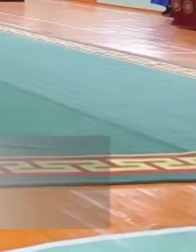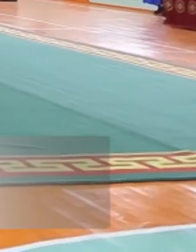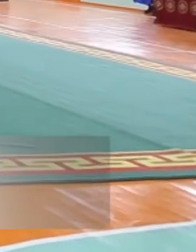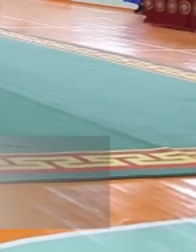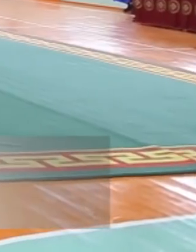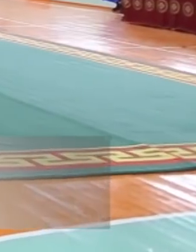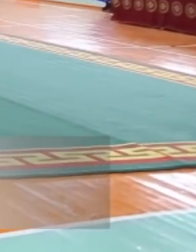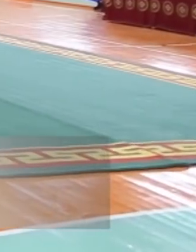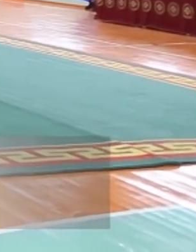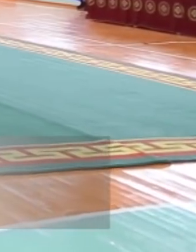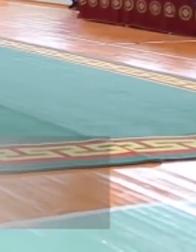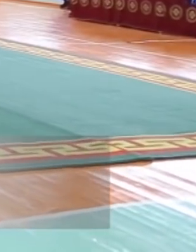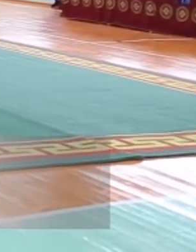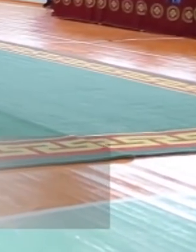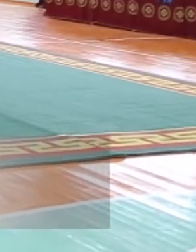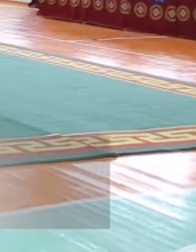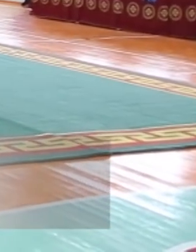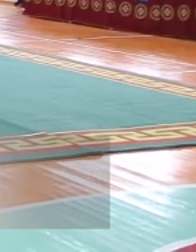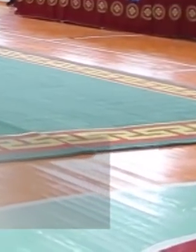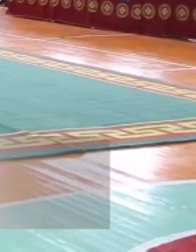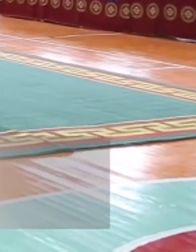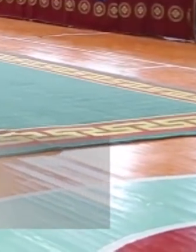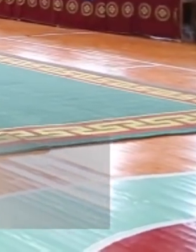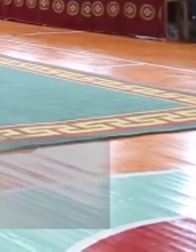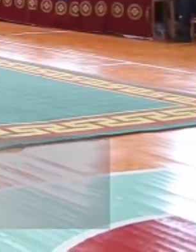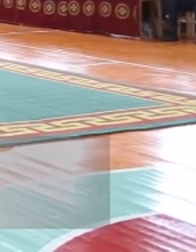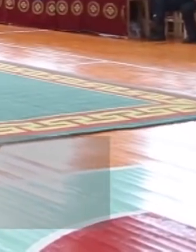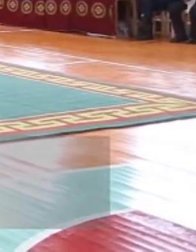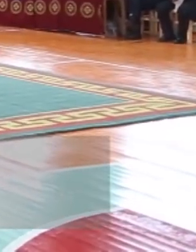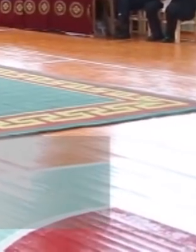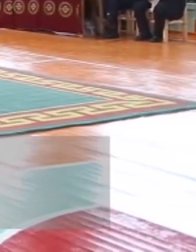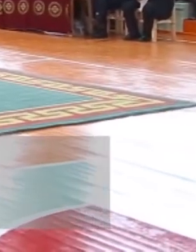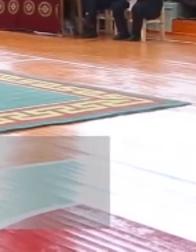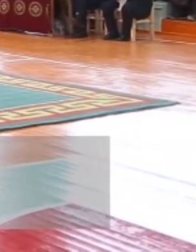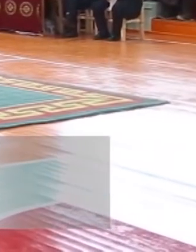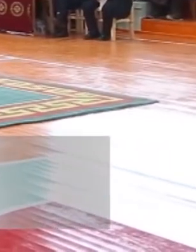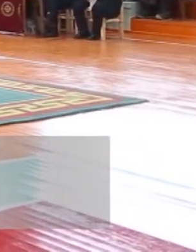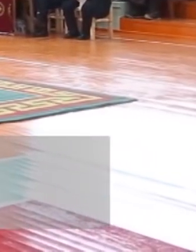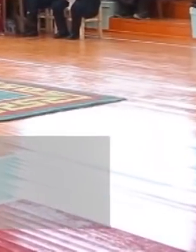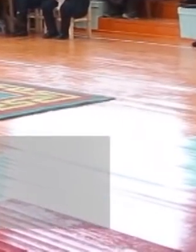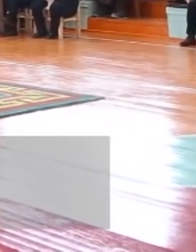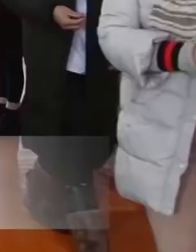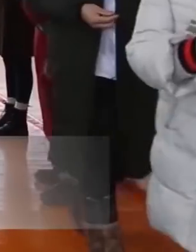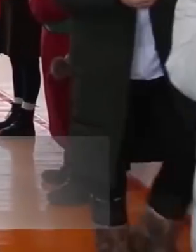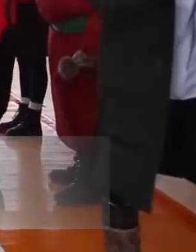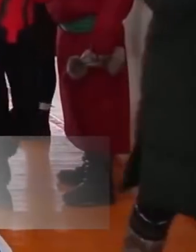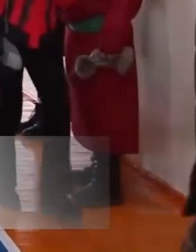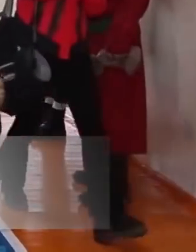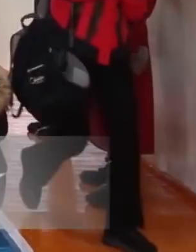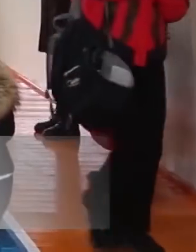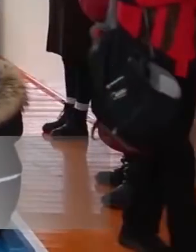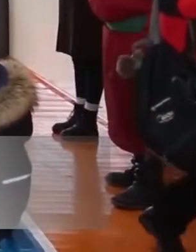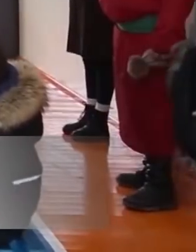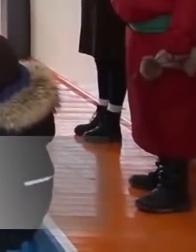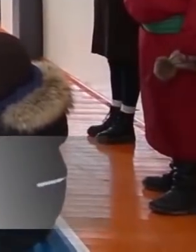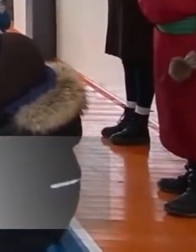байгаа. Ховд аймгийн бүх сумдад спортын танхим байгуулагдаж байгаатай холбогдуулан аймгийн бие тамийн спортын газраас мэрэгжил арга